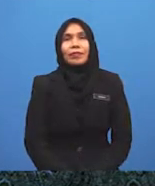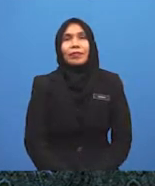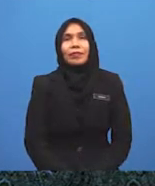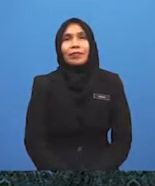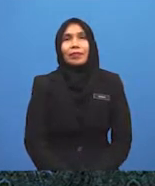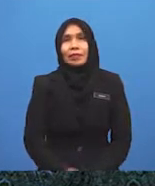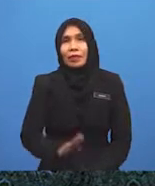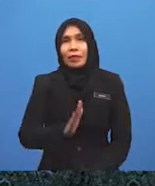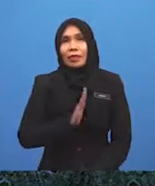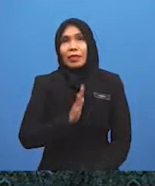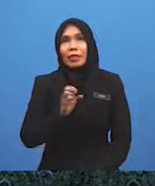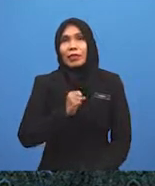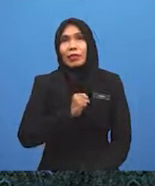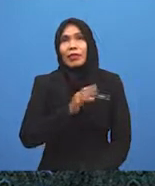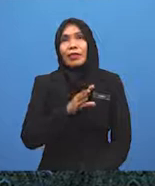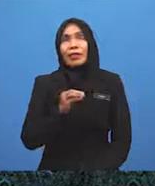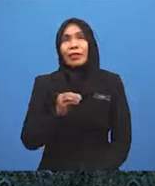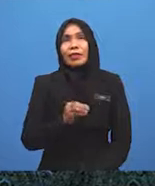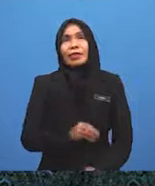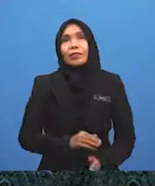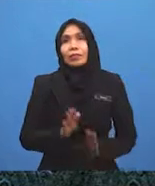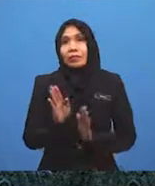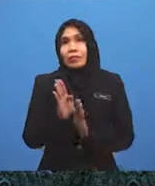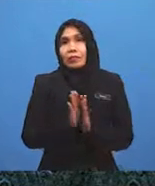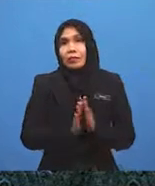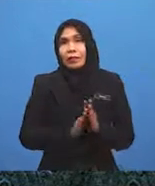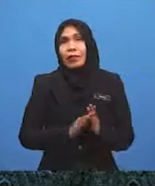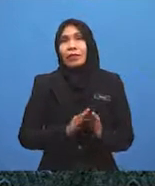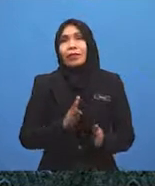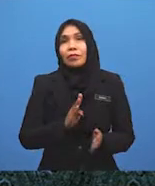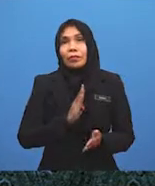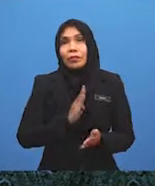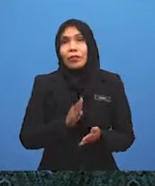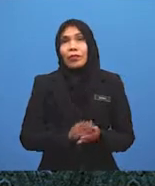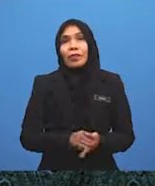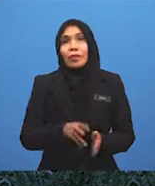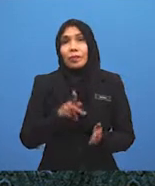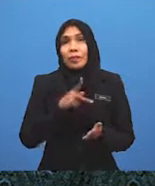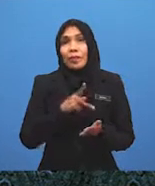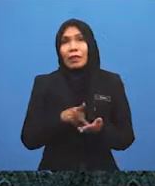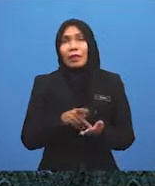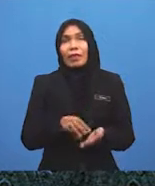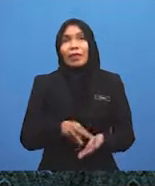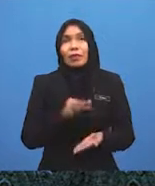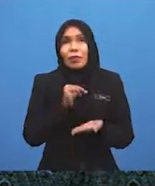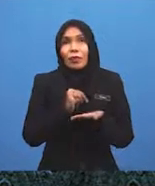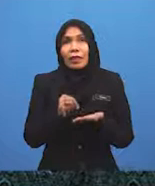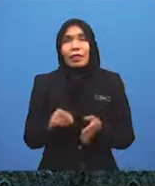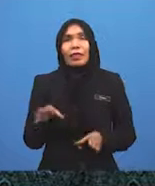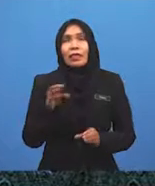Beradab sopan dan berbudi pekerti mulia dalam pergaulan. Cikgu ulang